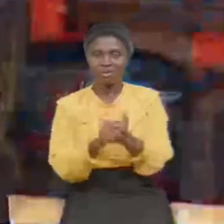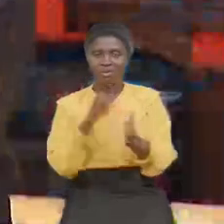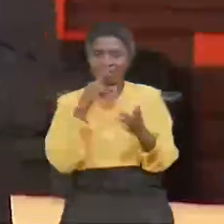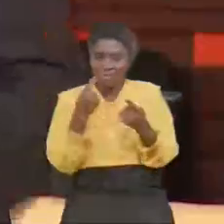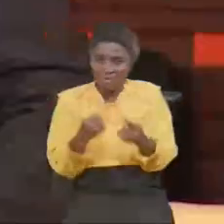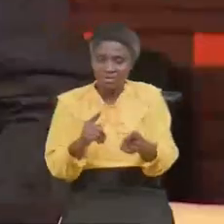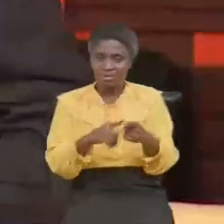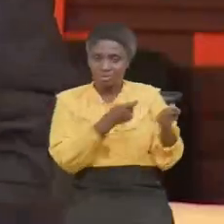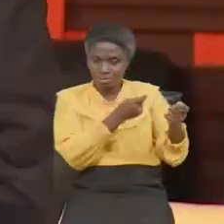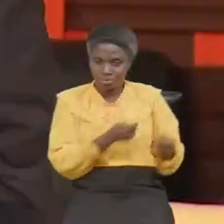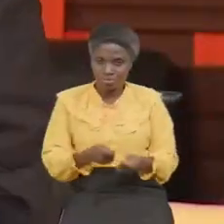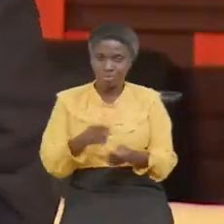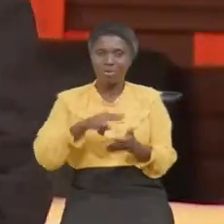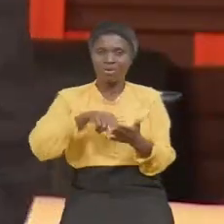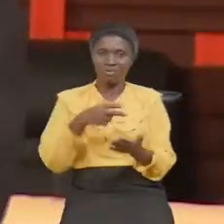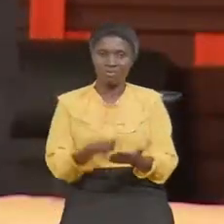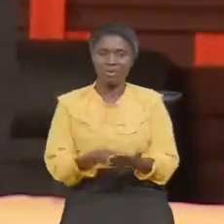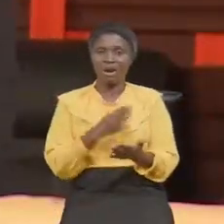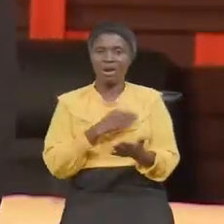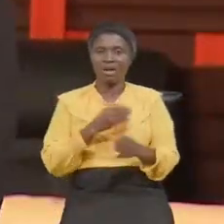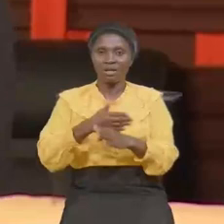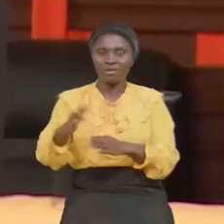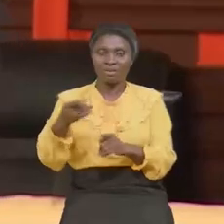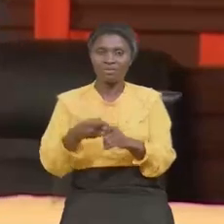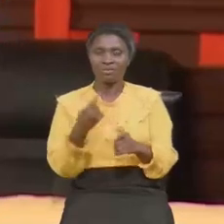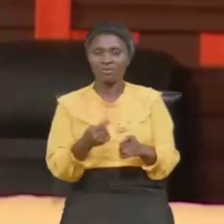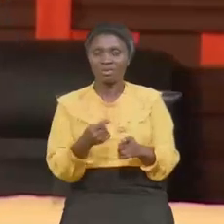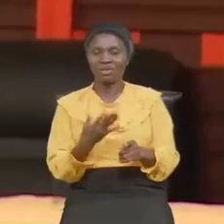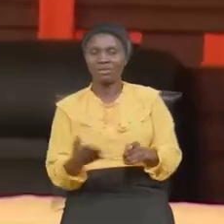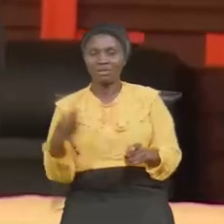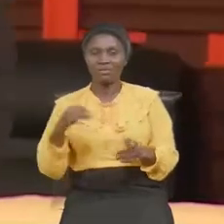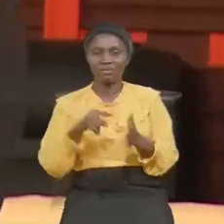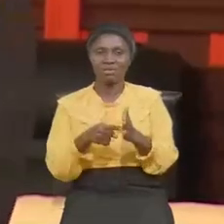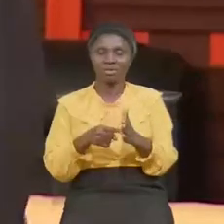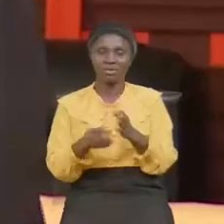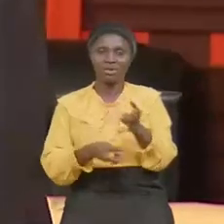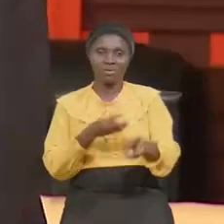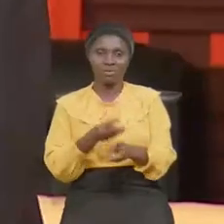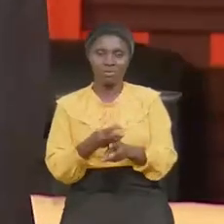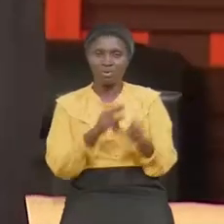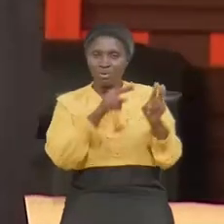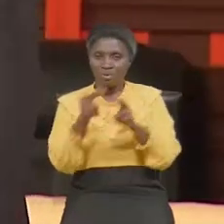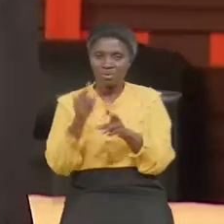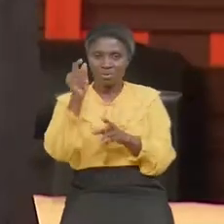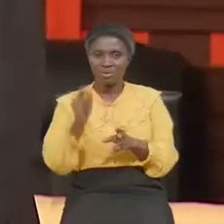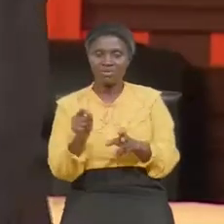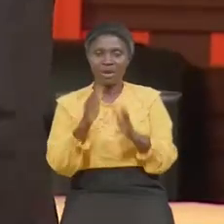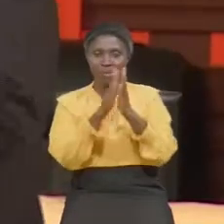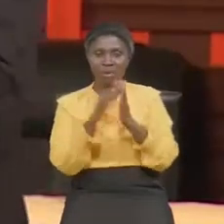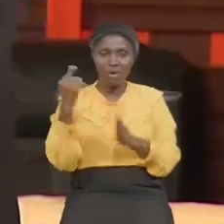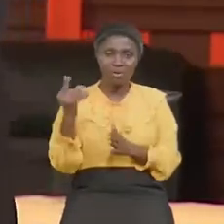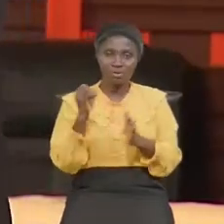arrière et des soucis de cette vie. Veillez donc et priez en tout temps, afin que vous ayez la force d'échapper à toutes ces choses